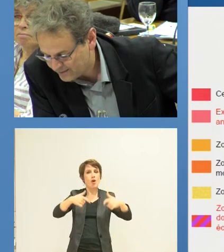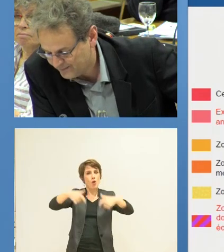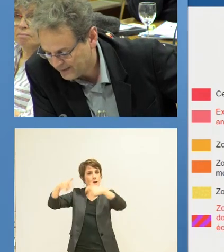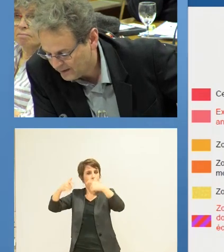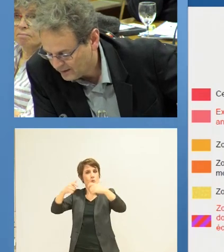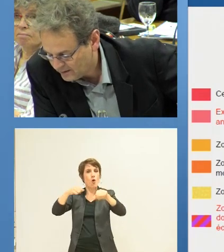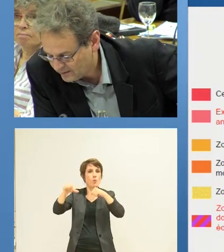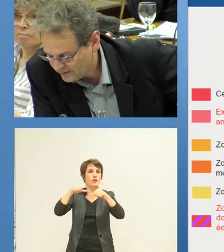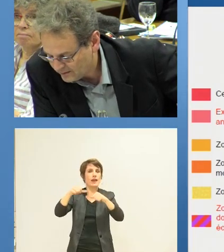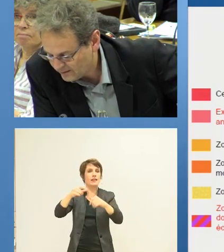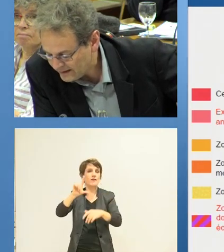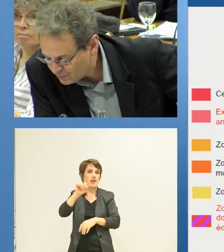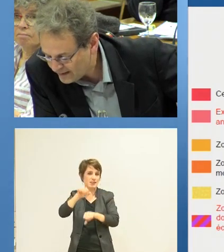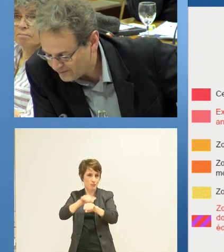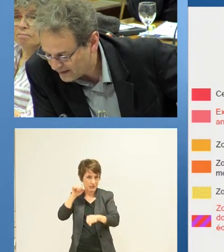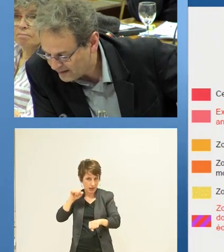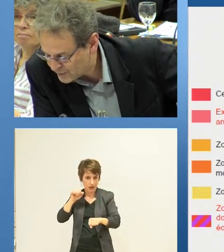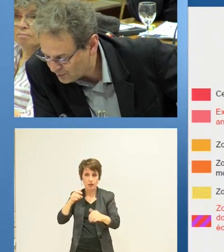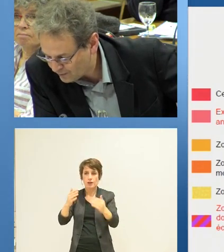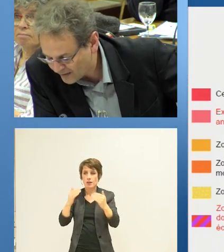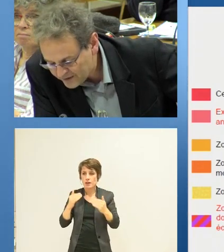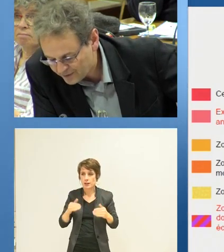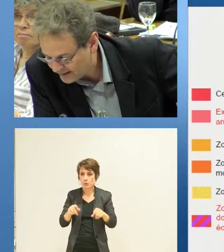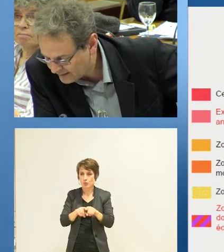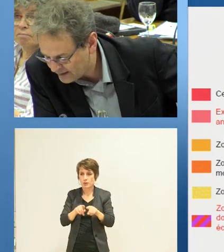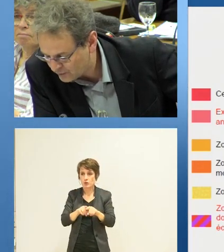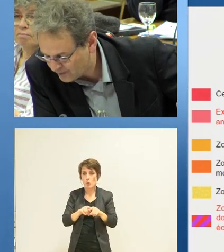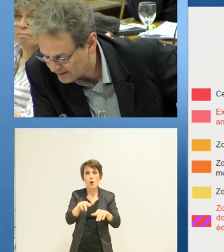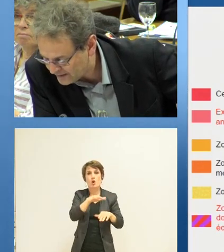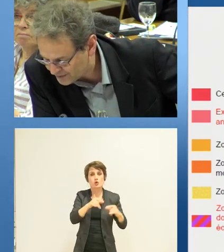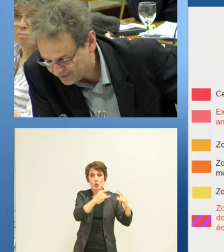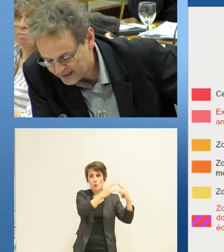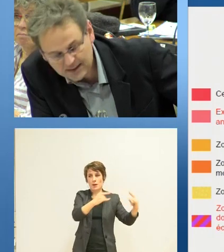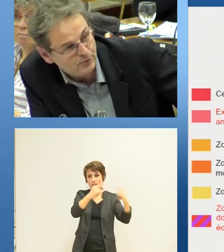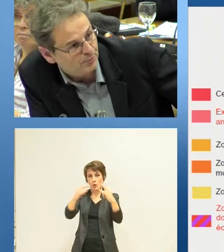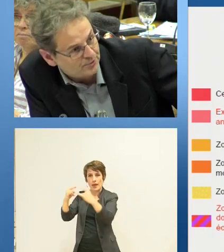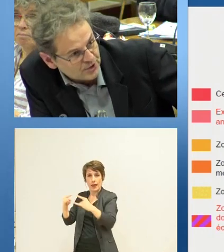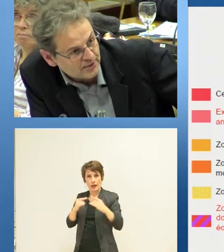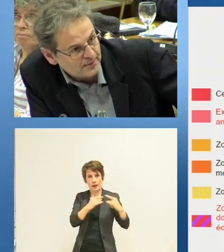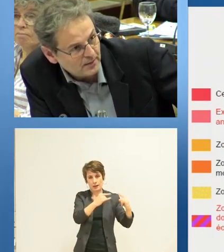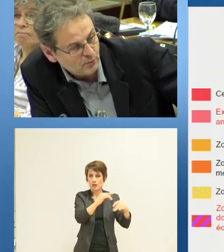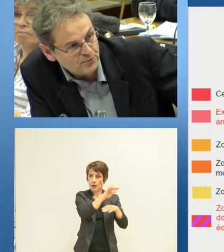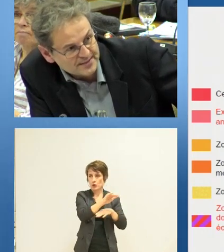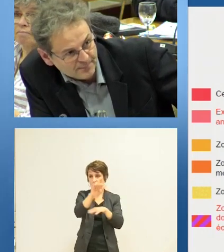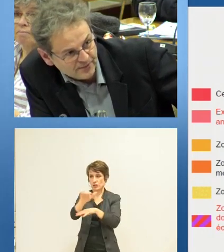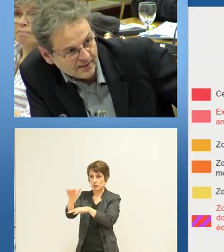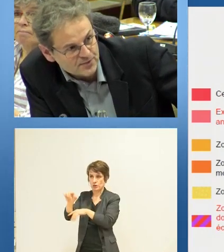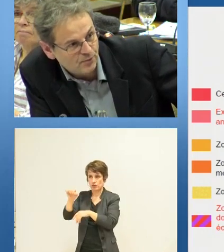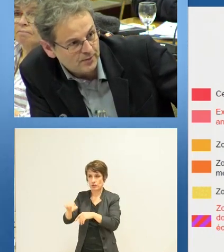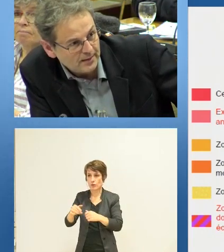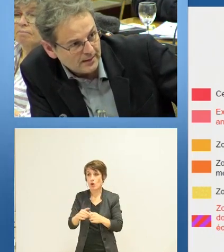siècle et puis les zones pavillonnaires qu'il convient d'identifier et de protéger donc une